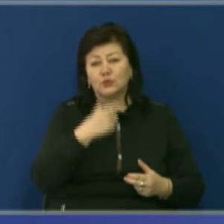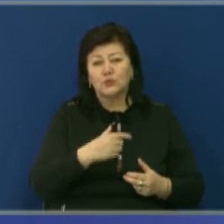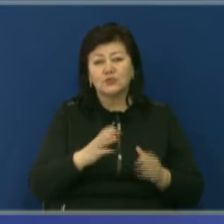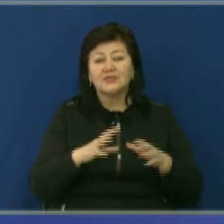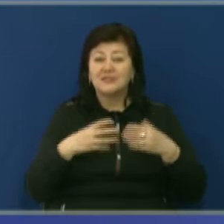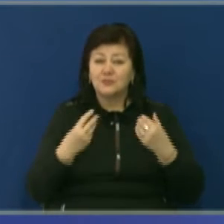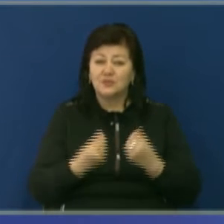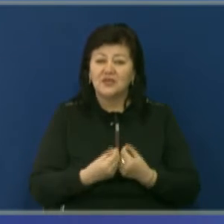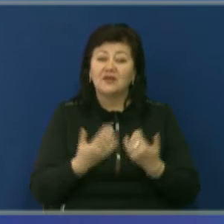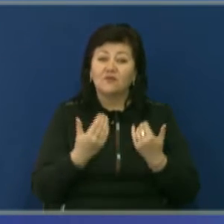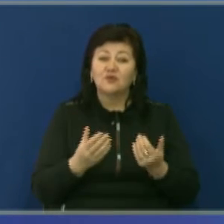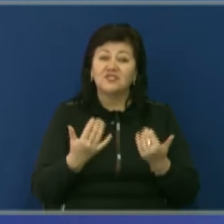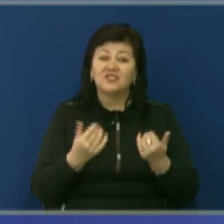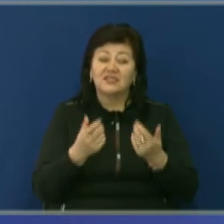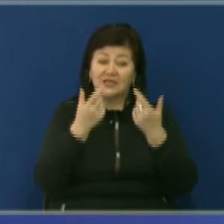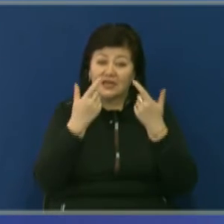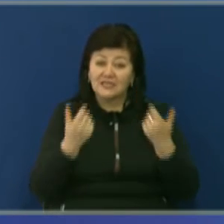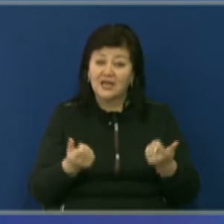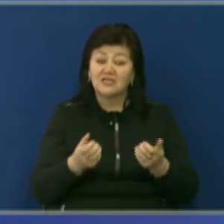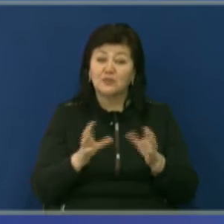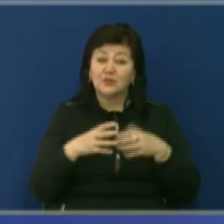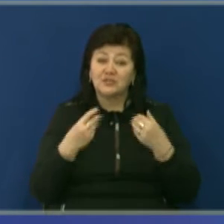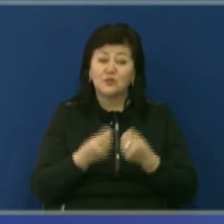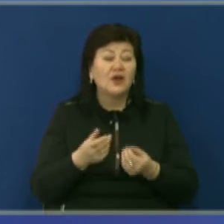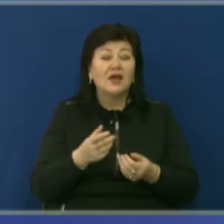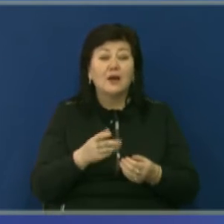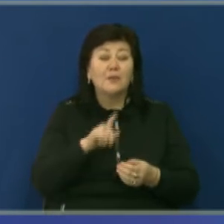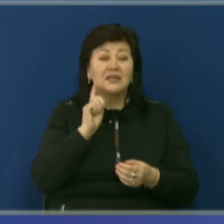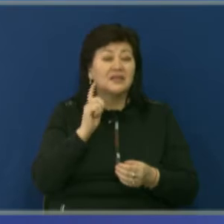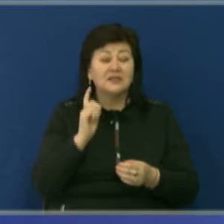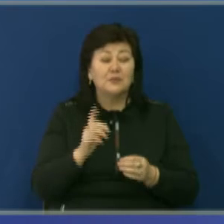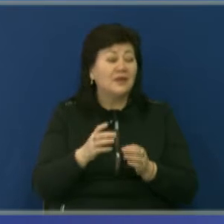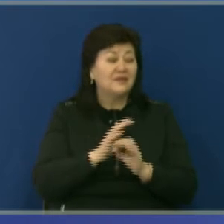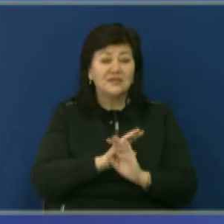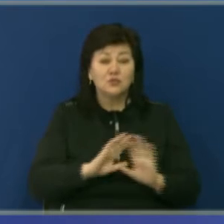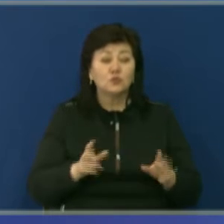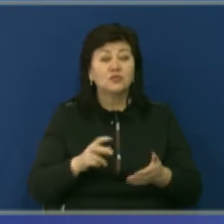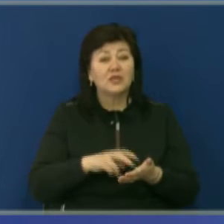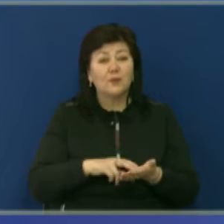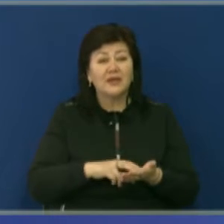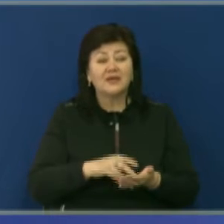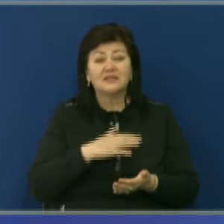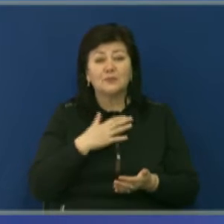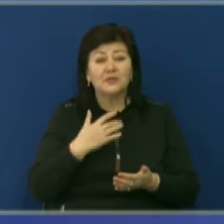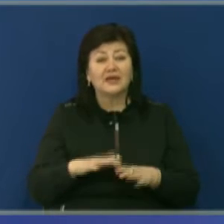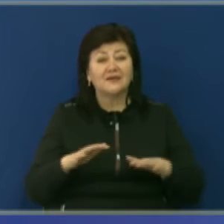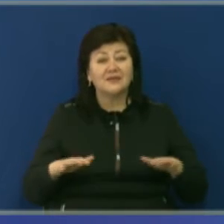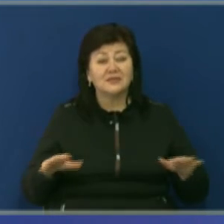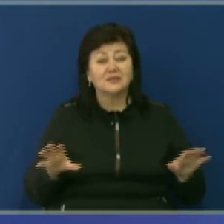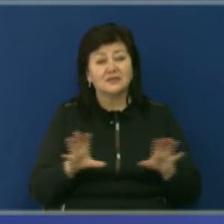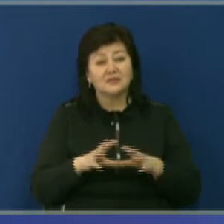Ольга Кандыба жастардың көпбалалы болудан қорықпау керек дейді. Өйткені бүгінде мемлекет көпбалалы отбасыларға қажетті жағдайларды